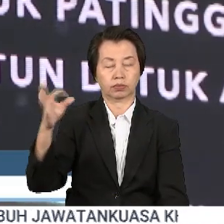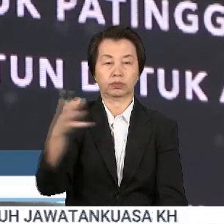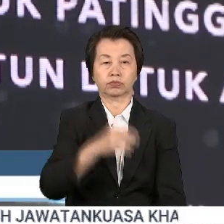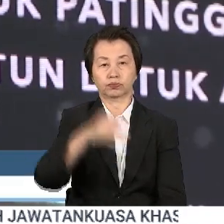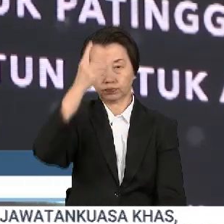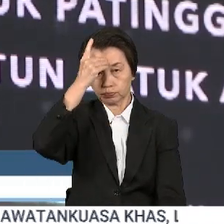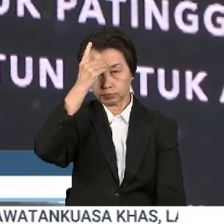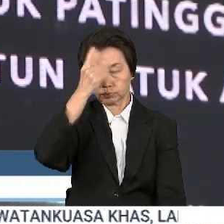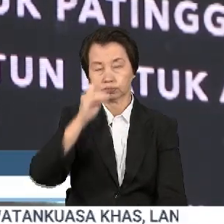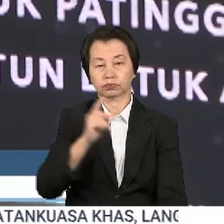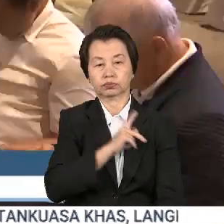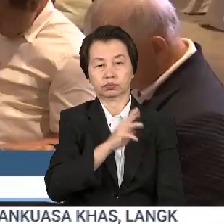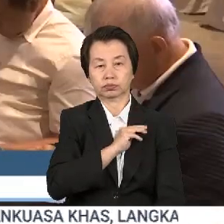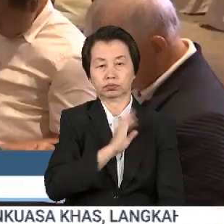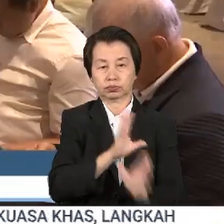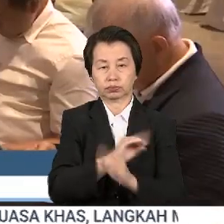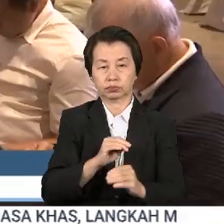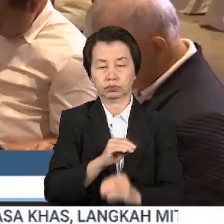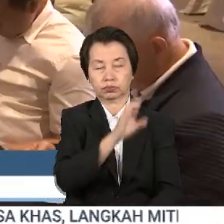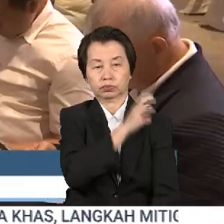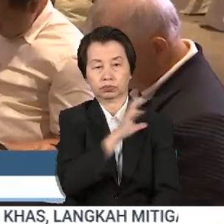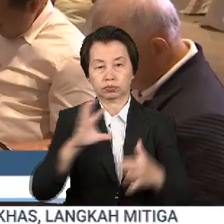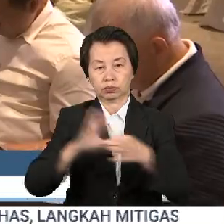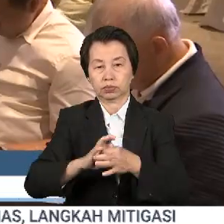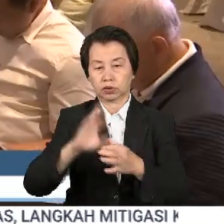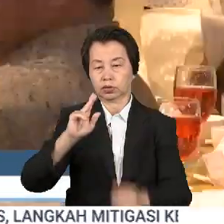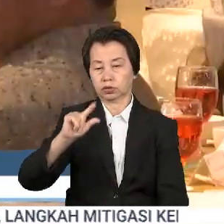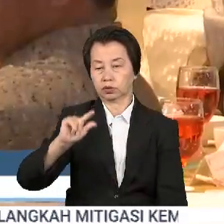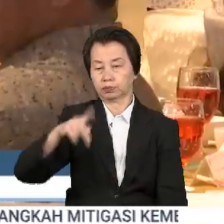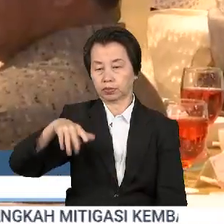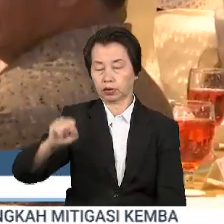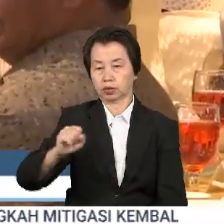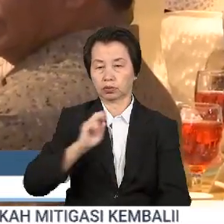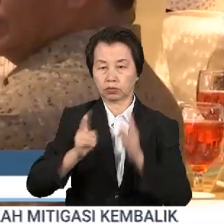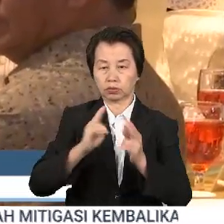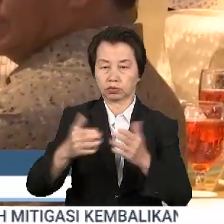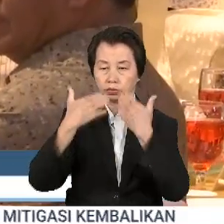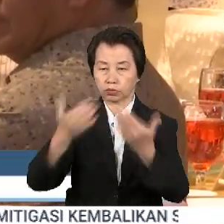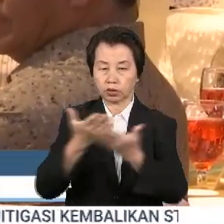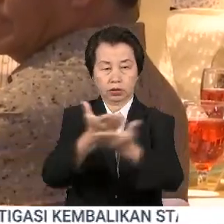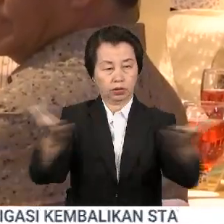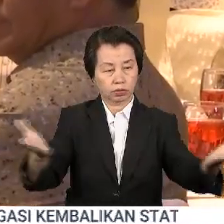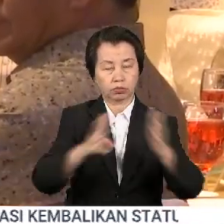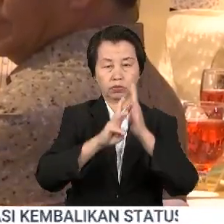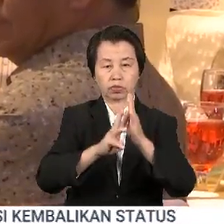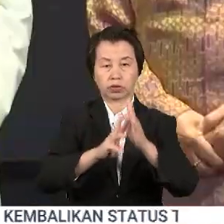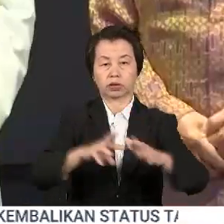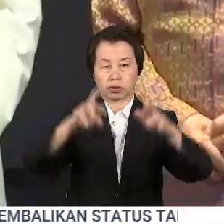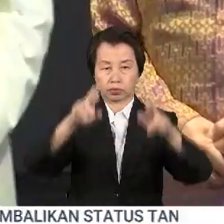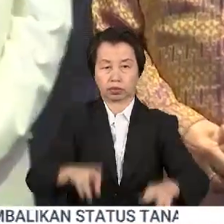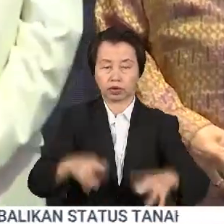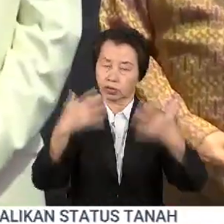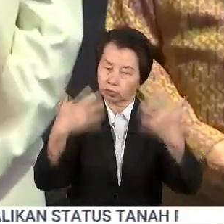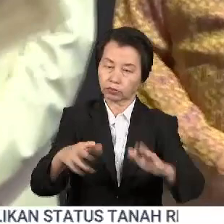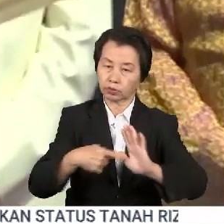Dato' Petinggi Abang Johari merupakan pengerusi gabungan Parti Sarawak merakamkan penghargaan kepada semua wakil rakyat GPS yang